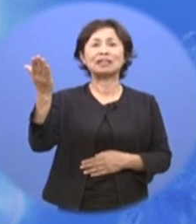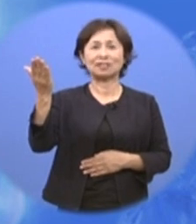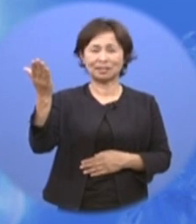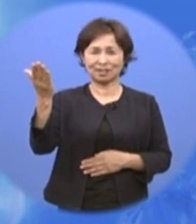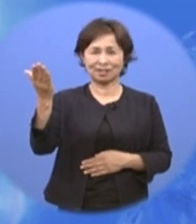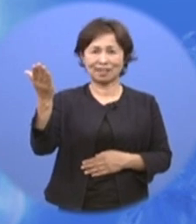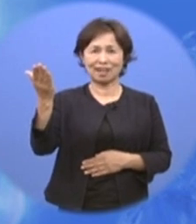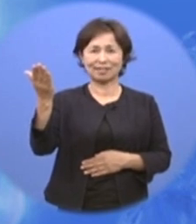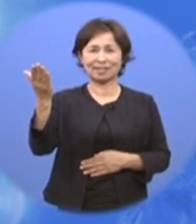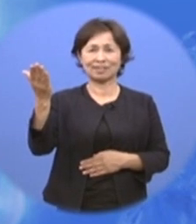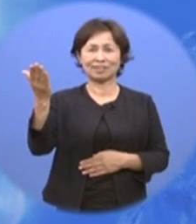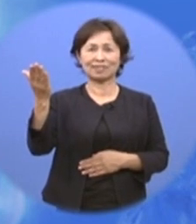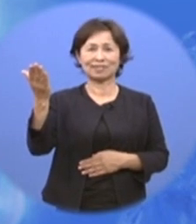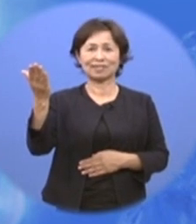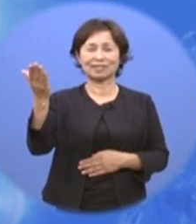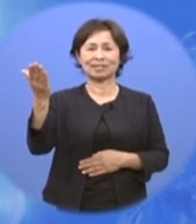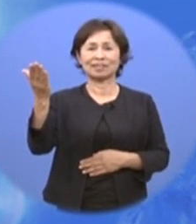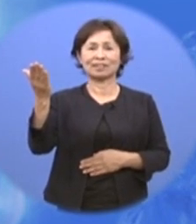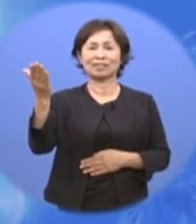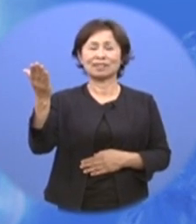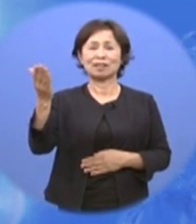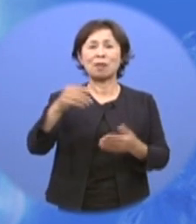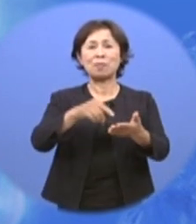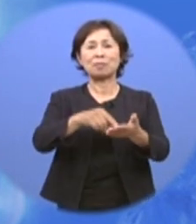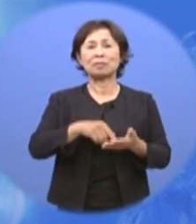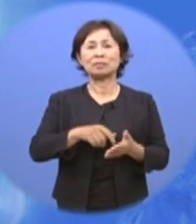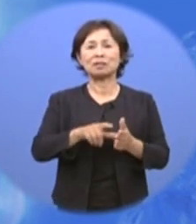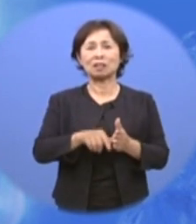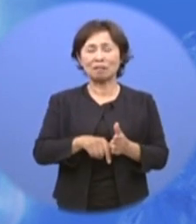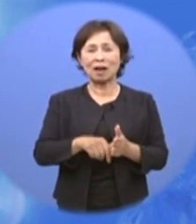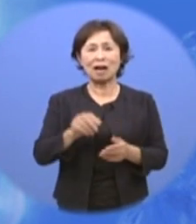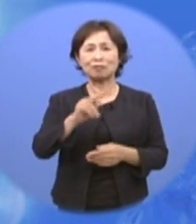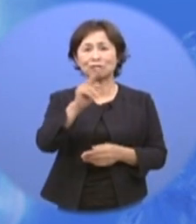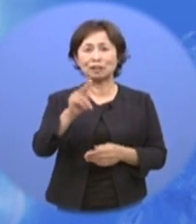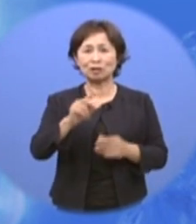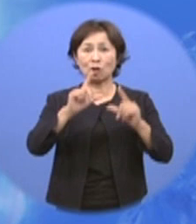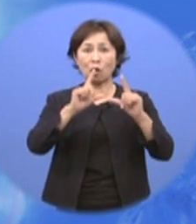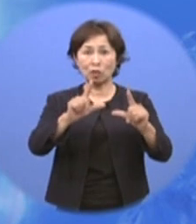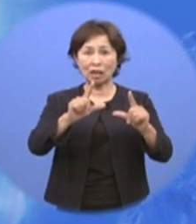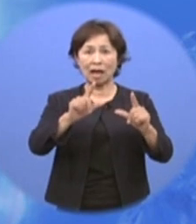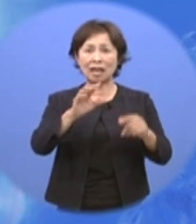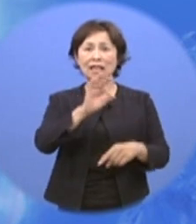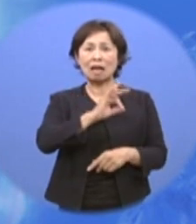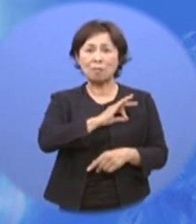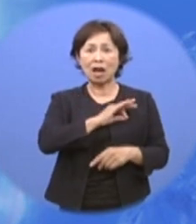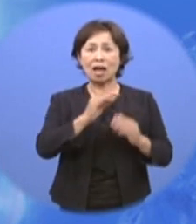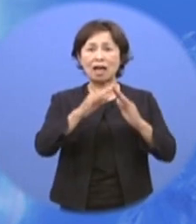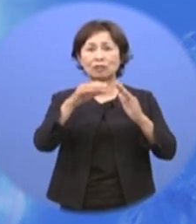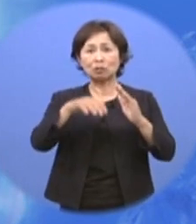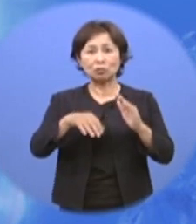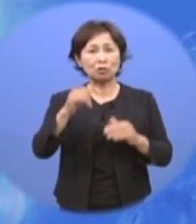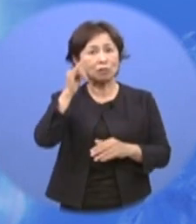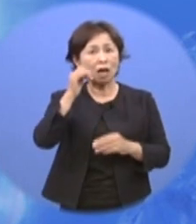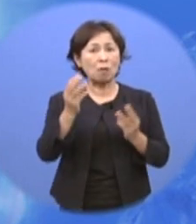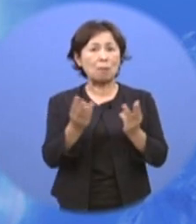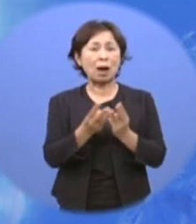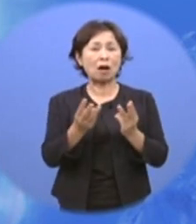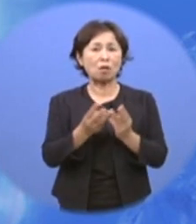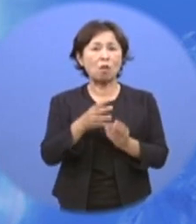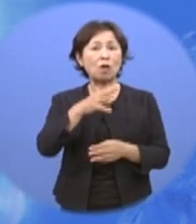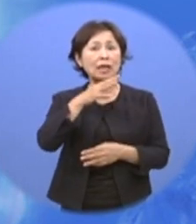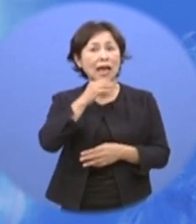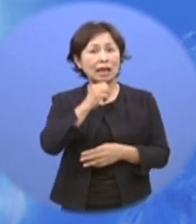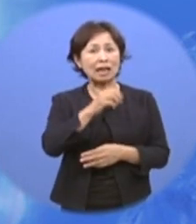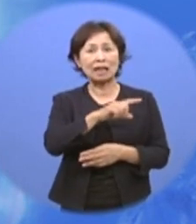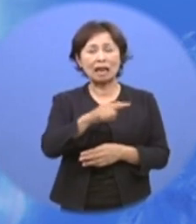国21の係です。応募の際はクイズの答え、お名前、住所、電話番号、年齢